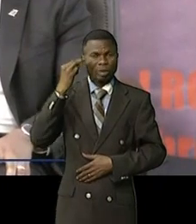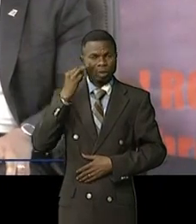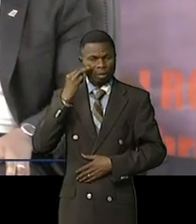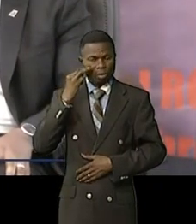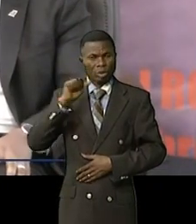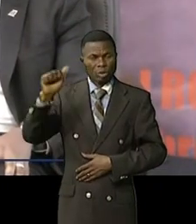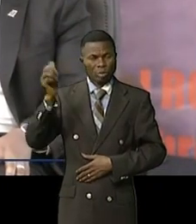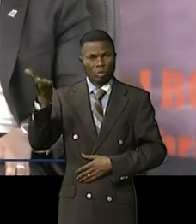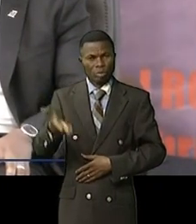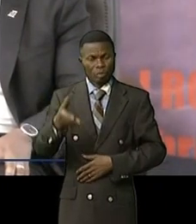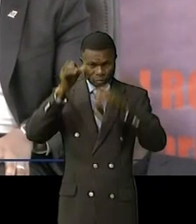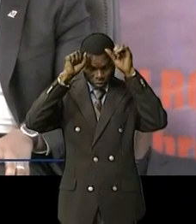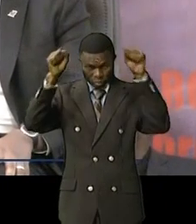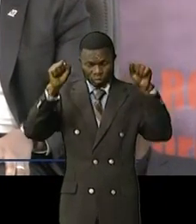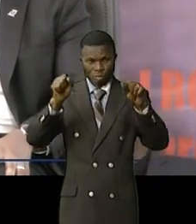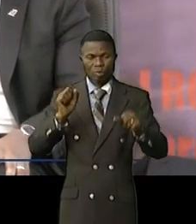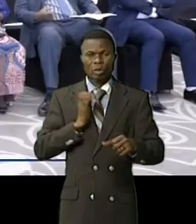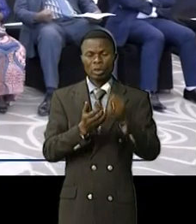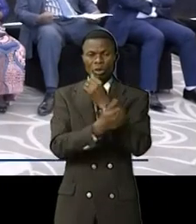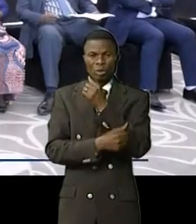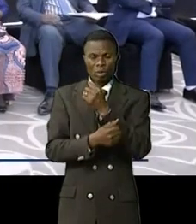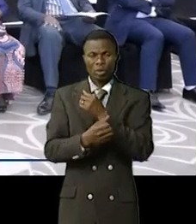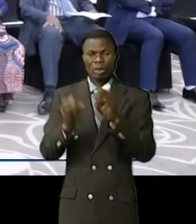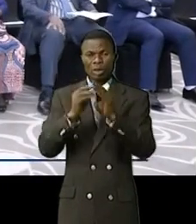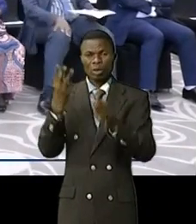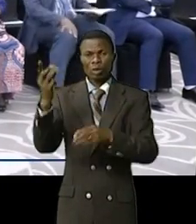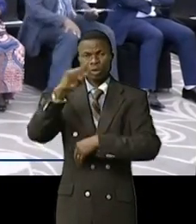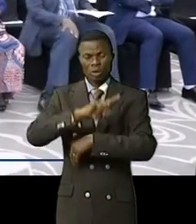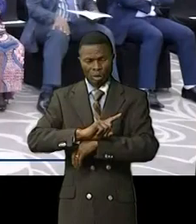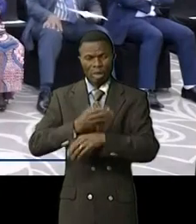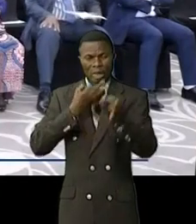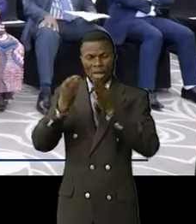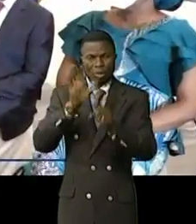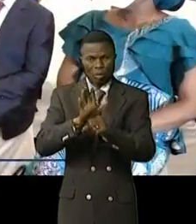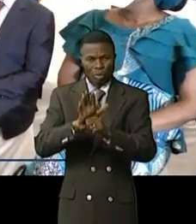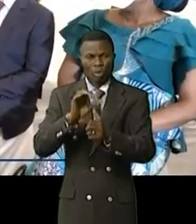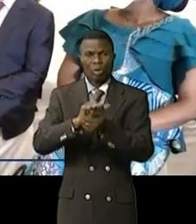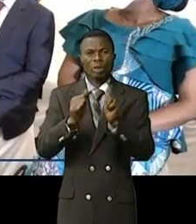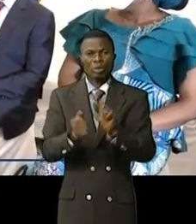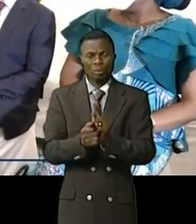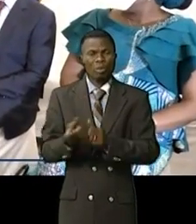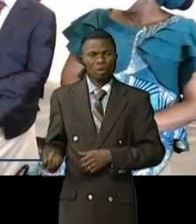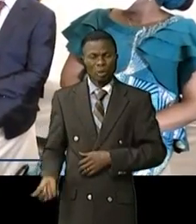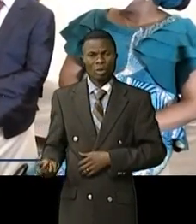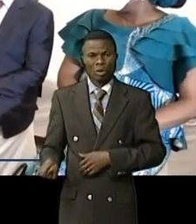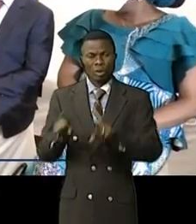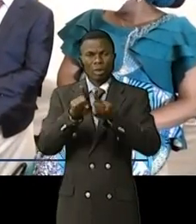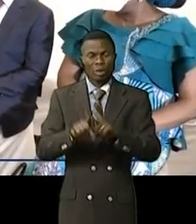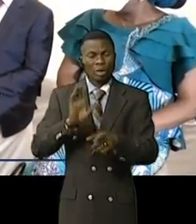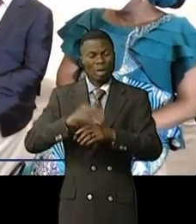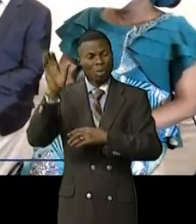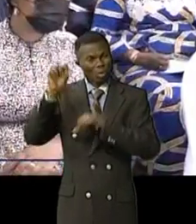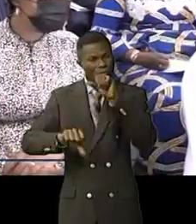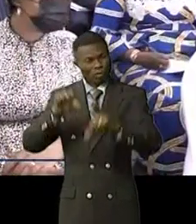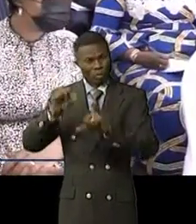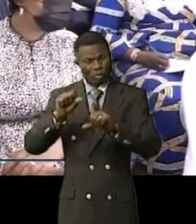représentant personnel du président de la République à ses assises de 3 jours est revenu longuement sur les fléaux de la corruption et ses conséquences